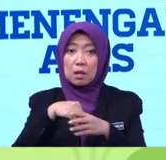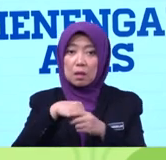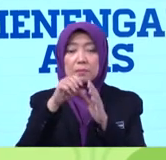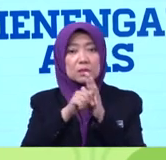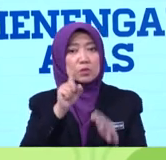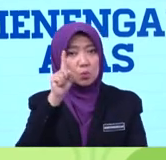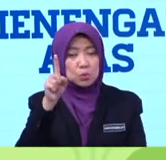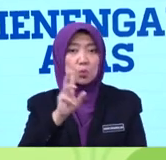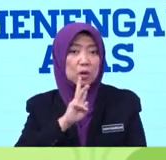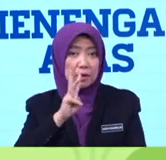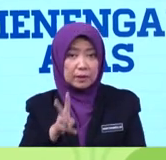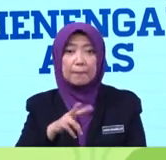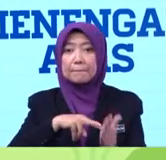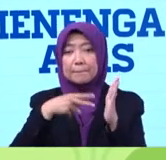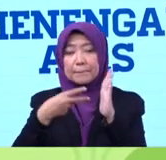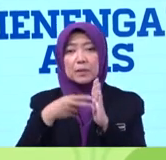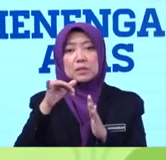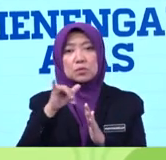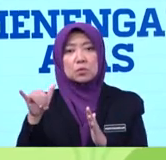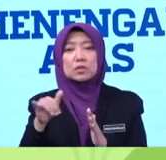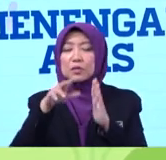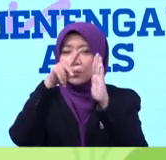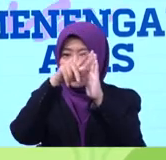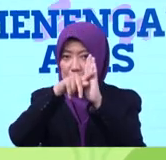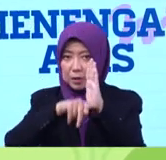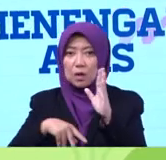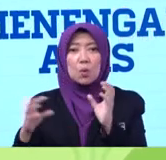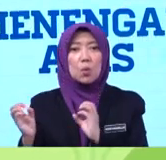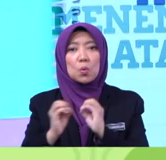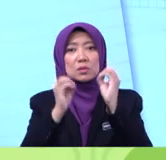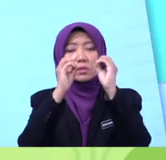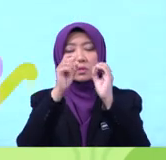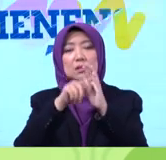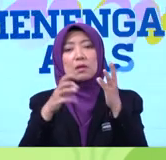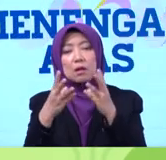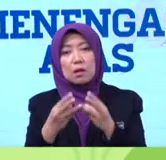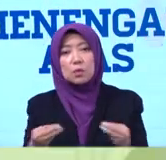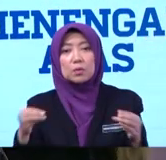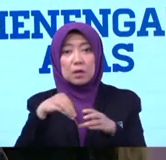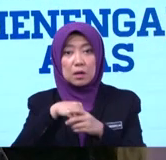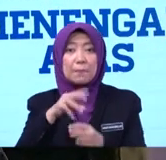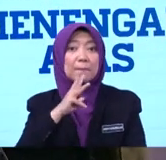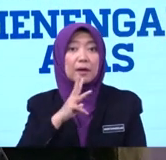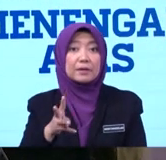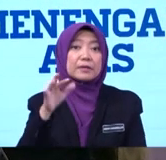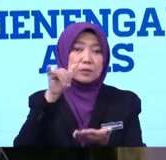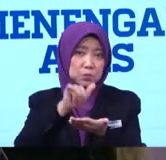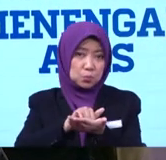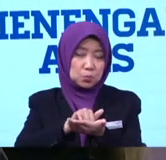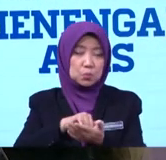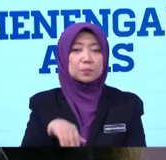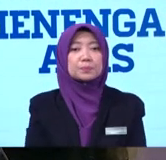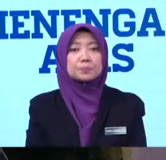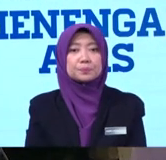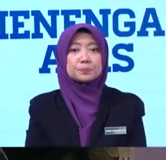sampel air masuknya semakin kurang oksigen terlarut dalam sampah air itu oke dan